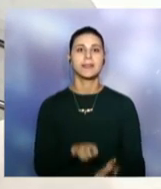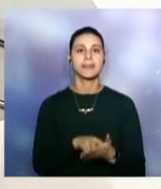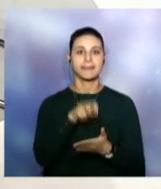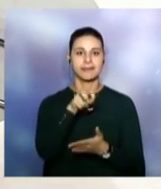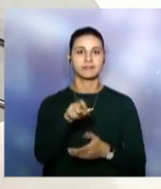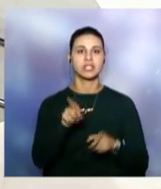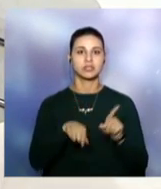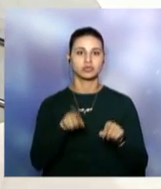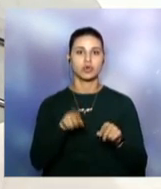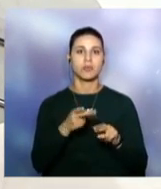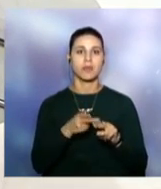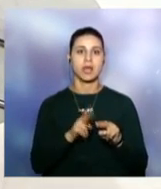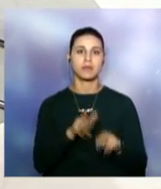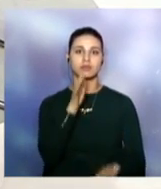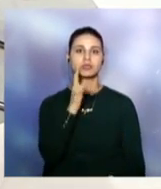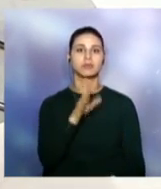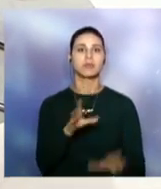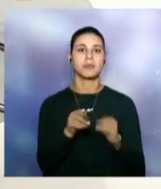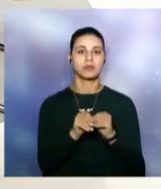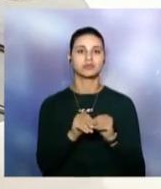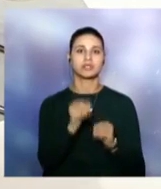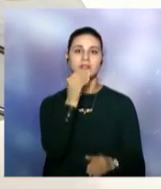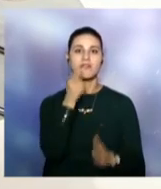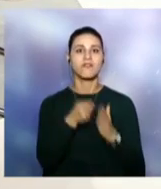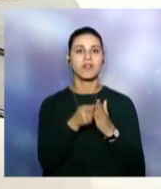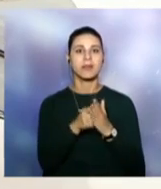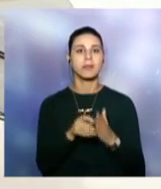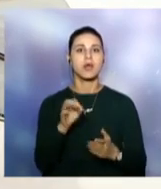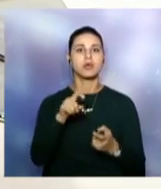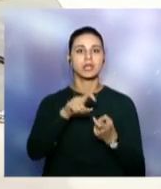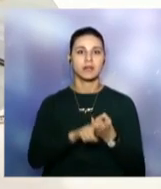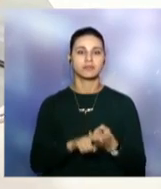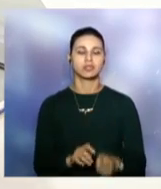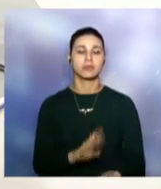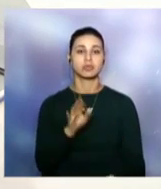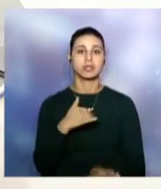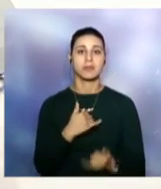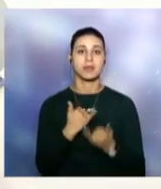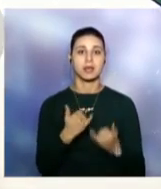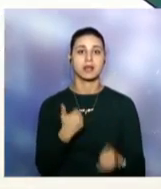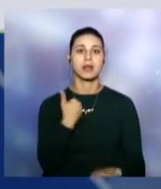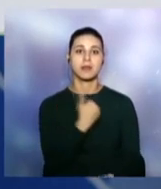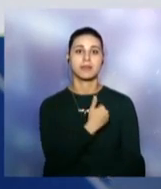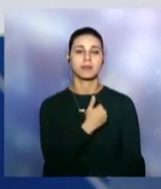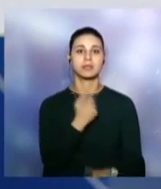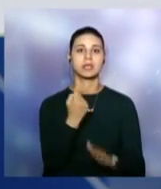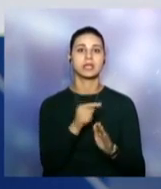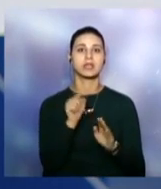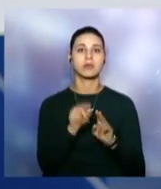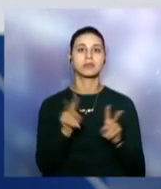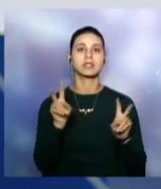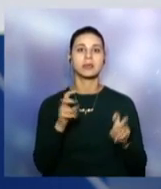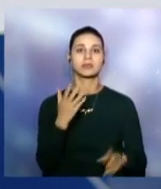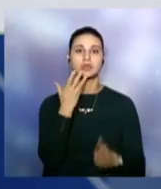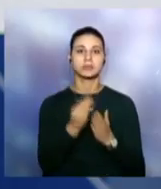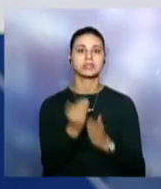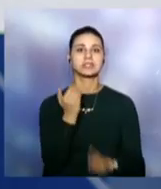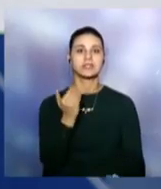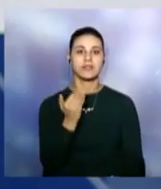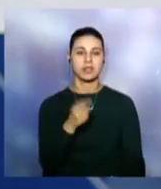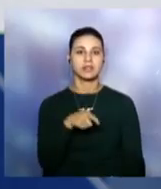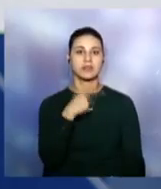ხოლმე. ამ შემთხვევაში ბავშვებთან და ბავშვთა კვებასთან იყოს დაკავშირებული. და მე მინდა დაუბრუნდე თემას, რომელიც თქვენ